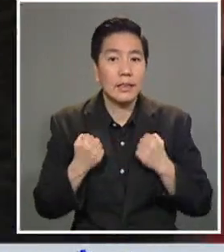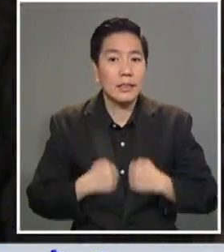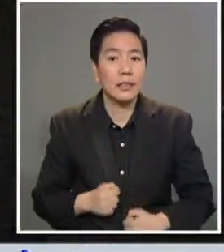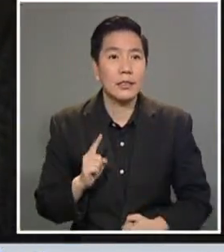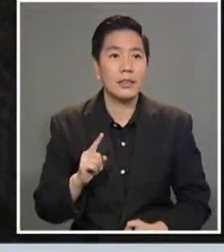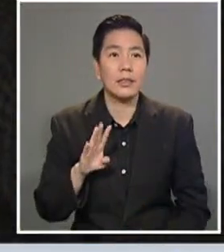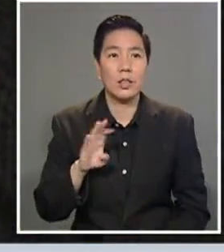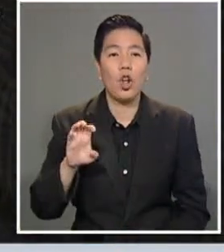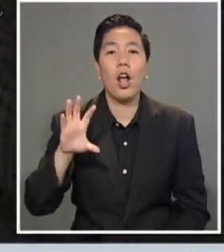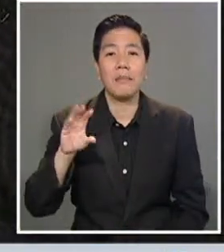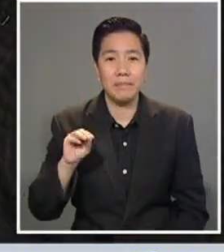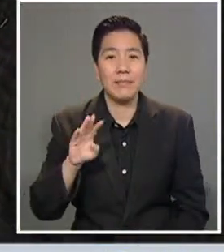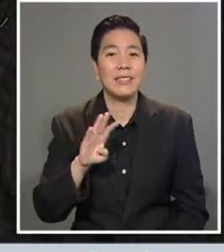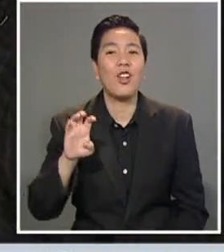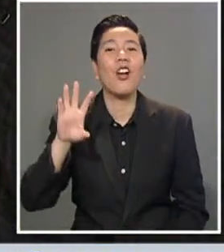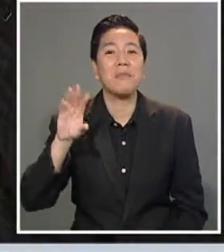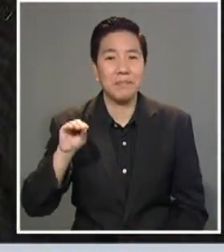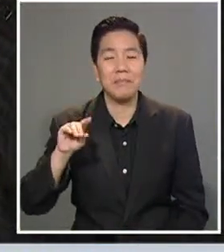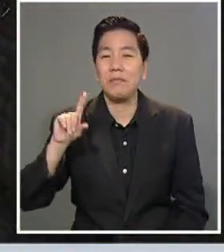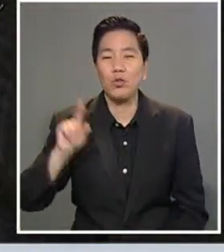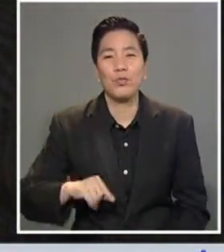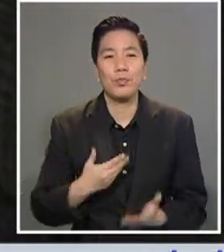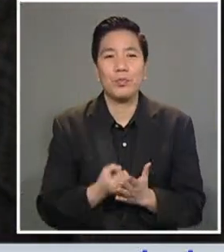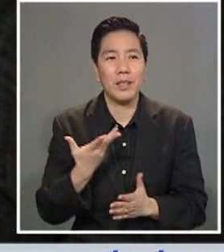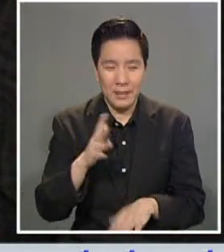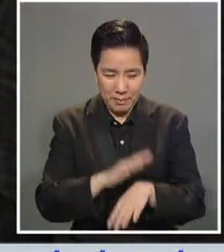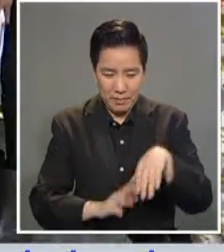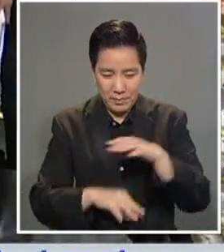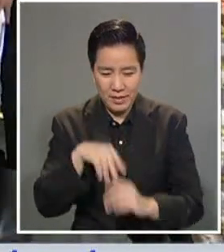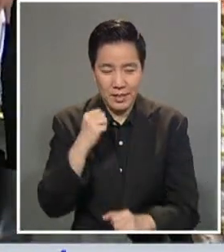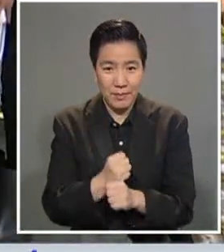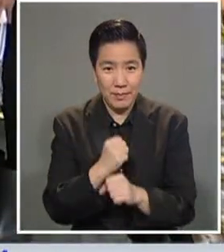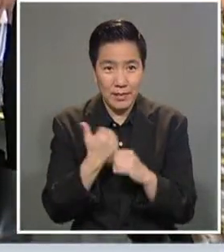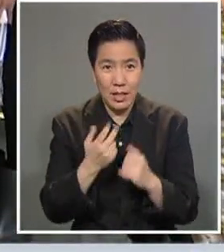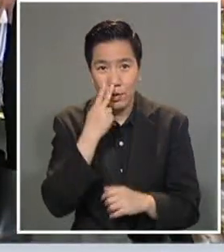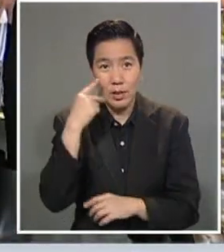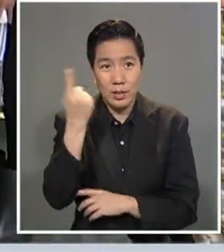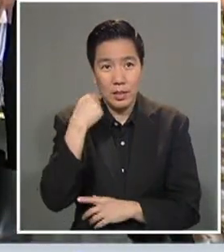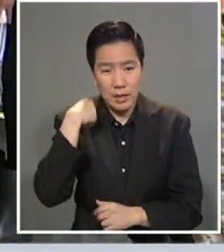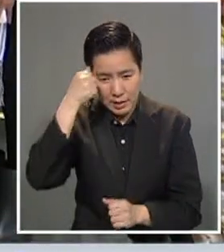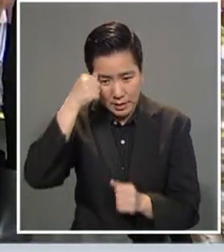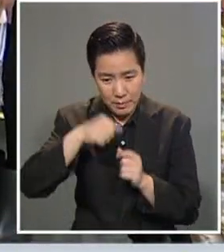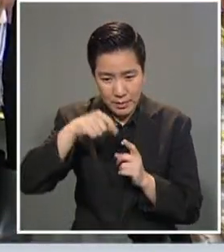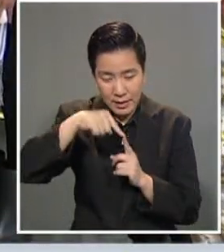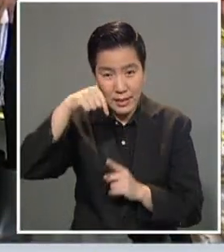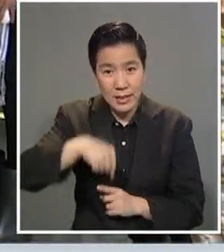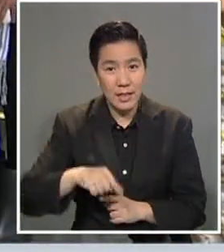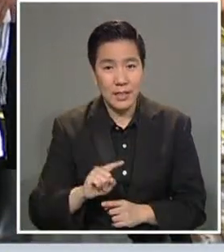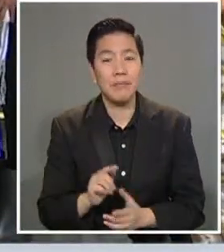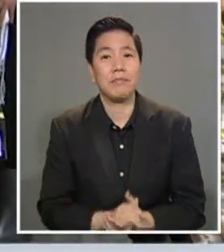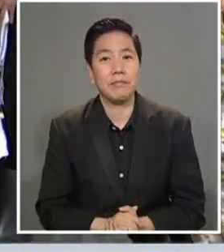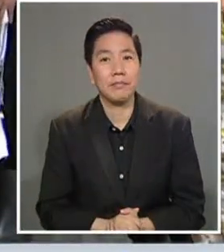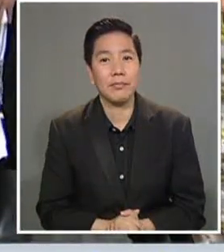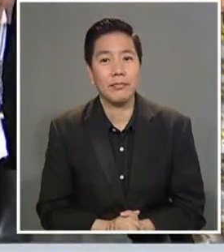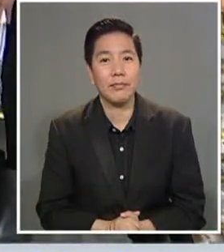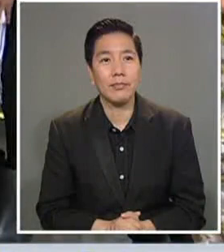ป้า อันนี้450ค่ะ 450 ไม่แพงเลยนะคะ แฮนด์เมดค่ะไม่แพงค่ะ นักท่องเที่ยวอาจจะจำที่นี่ไม่ได้เขาเรียกว่าอะไรนะฮะ